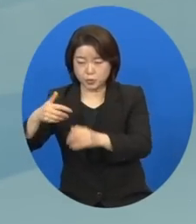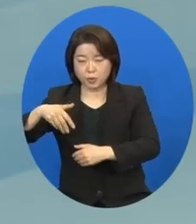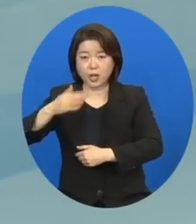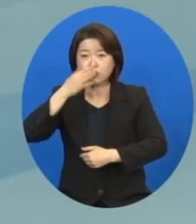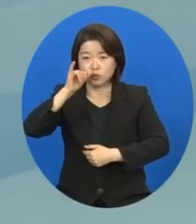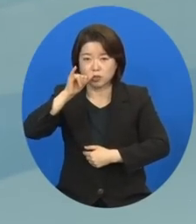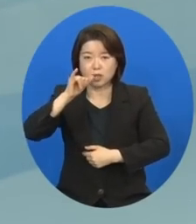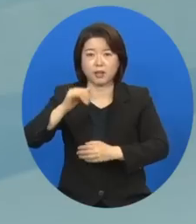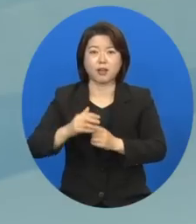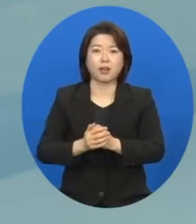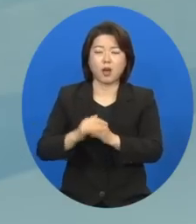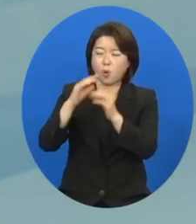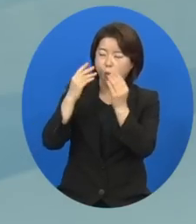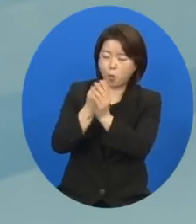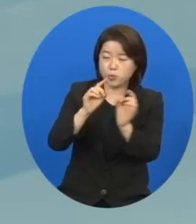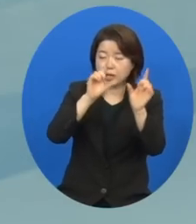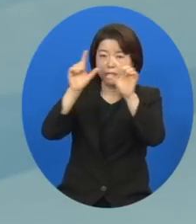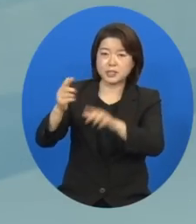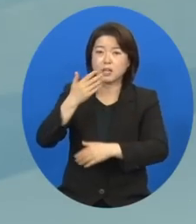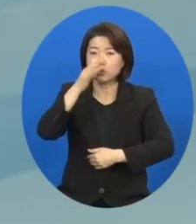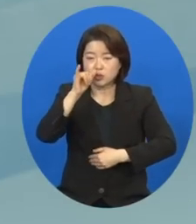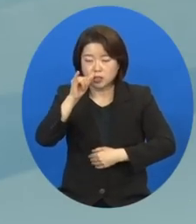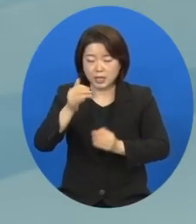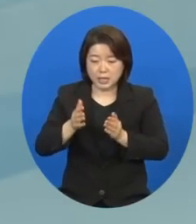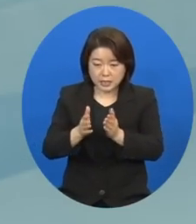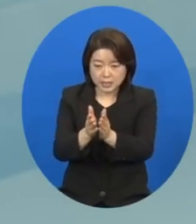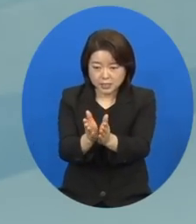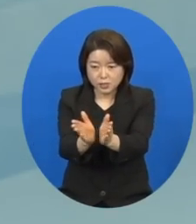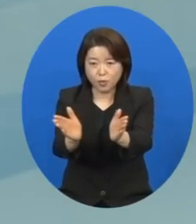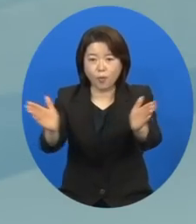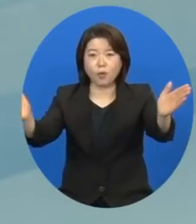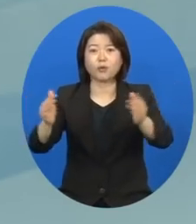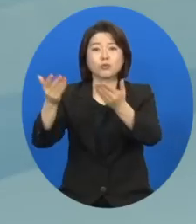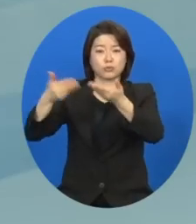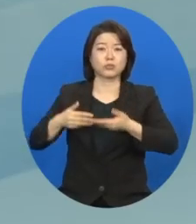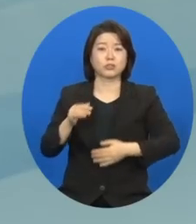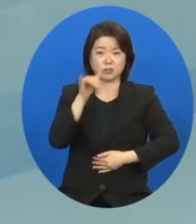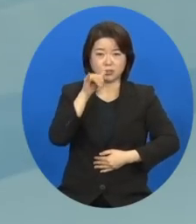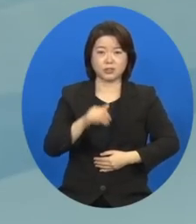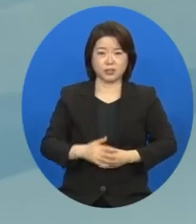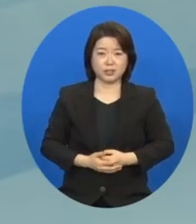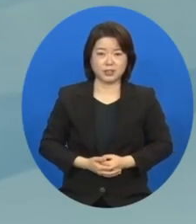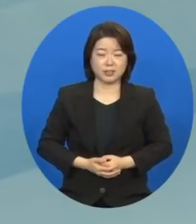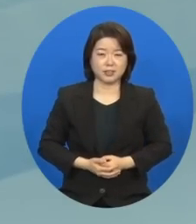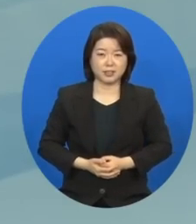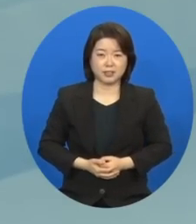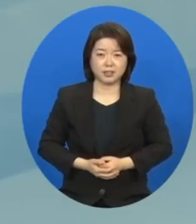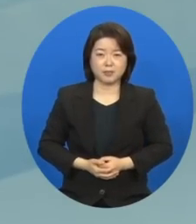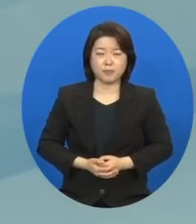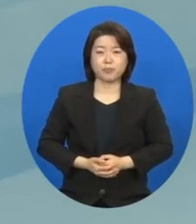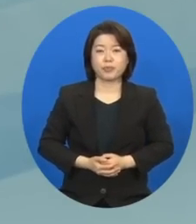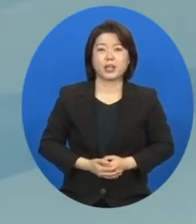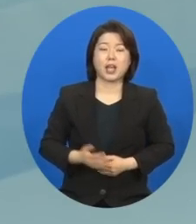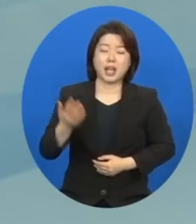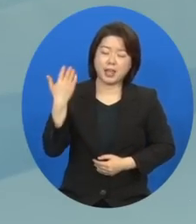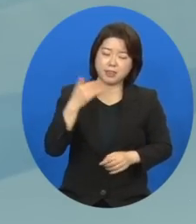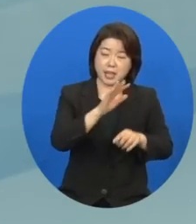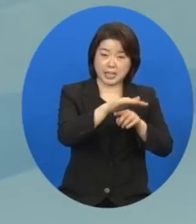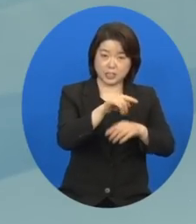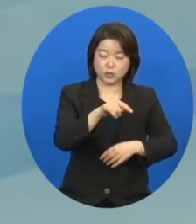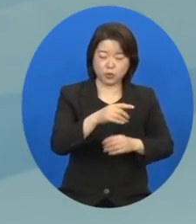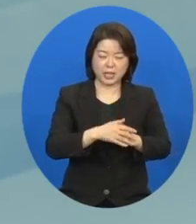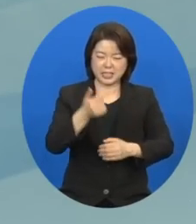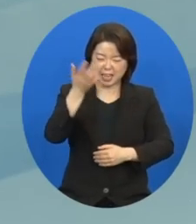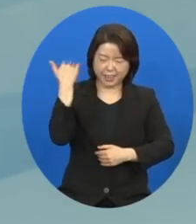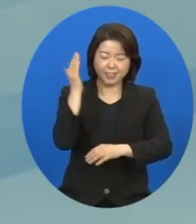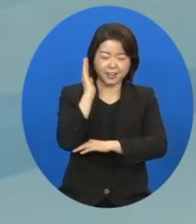있도록, 온전한 삶을 살아갈 수 있도록 길을 열어주신다는 것입니다. 어느 한 시골에 옛날